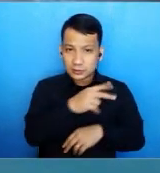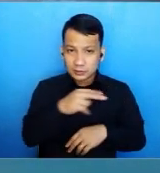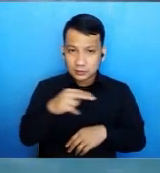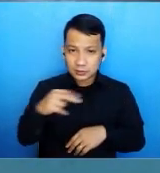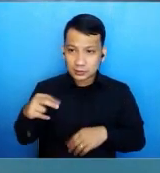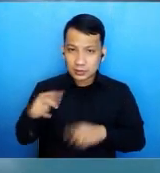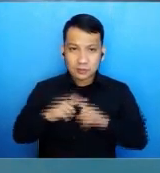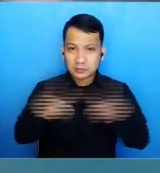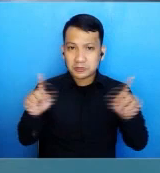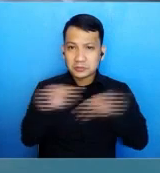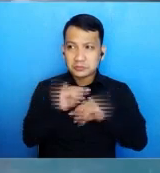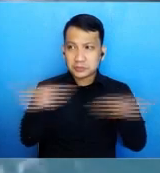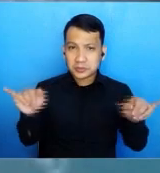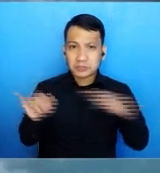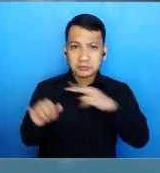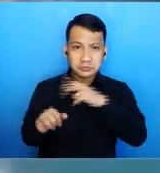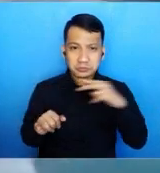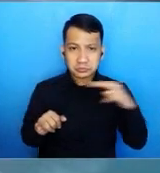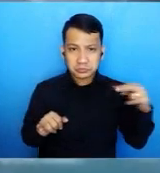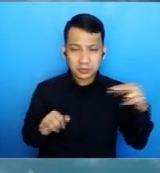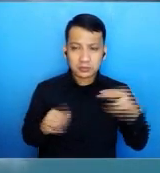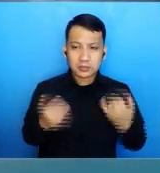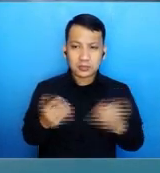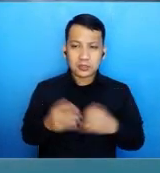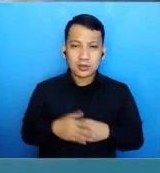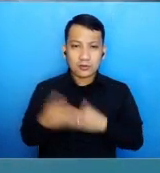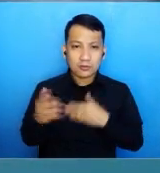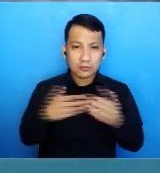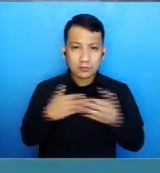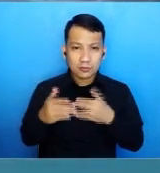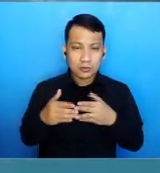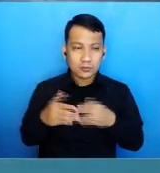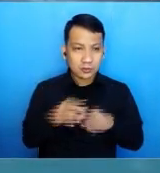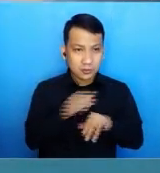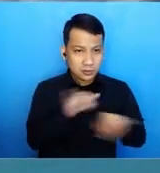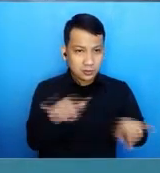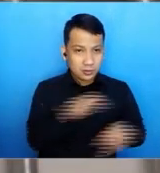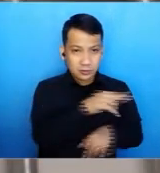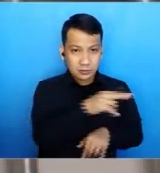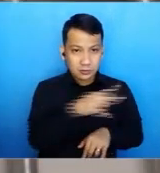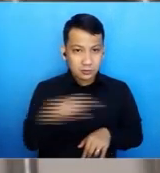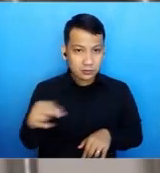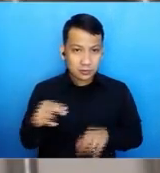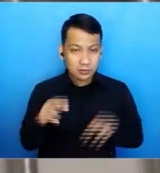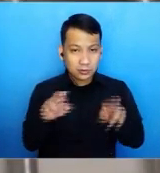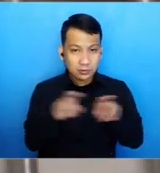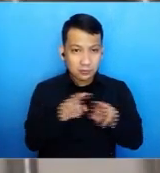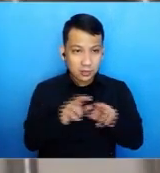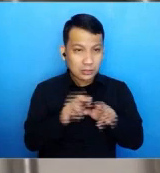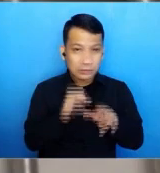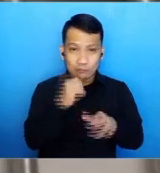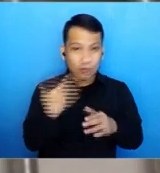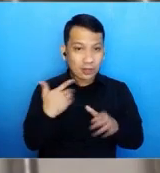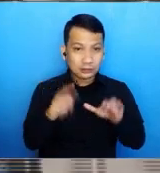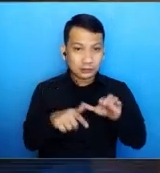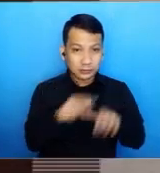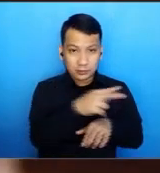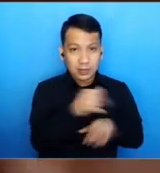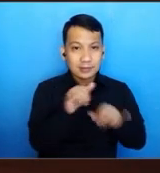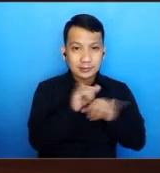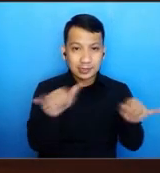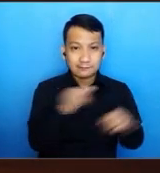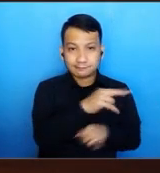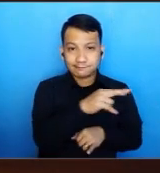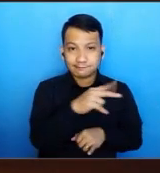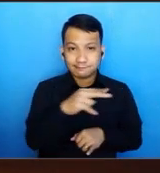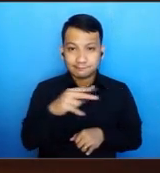pinagkaiba sa regular swimming dahil kung ano po yung linalangoy ng mga normal na tao. Ganon din naman po namin lang ngayon siya. Doon